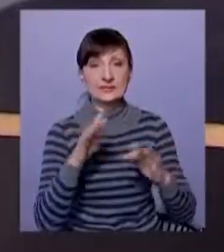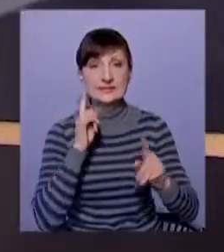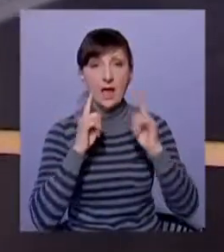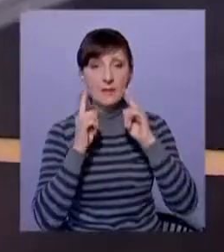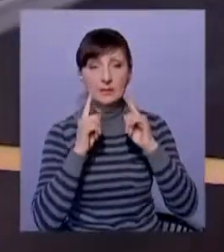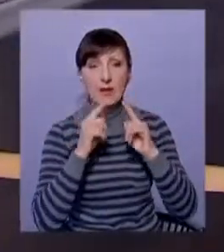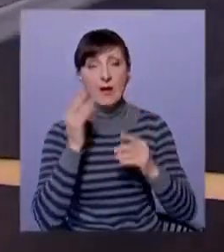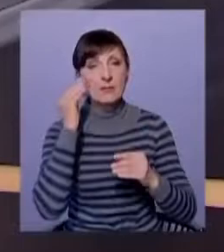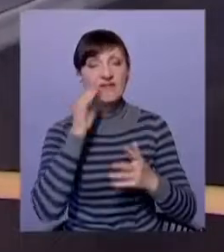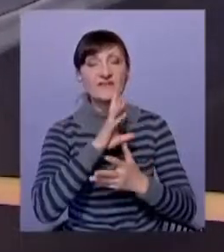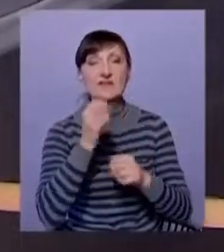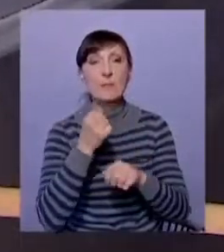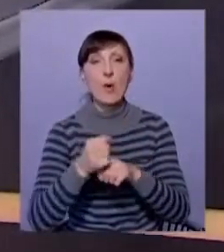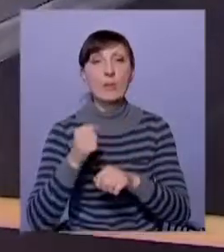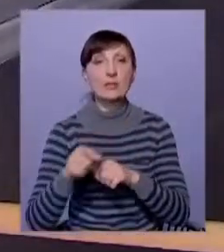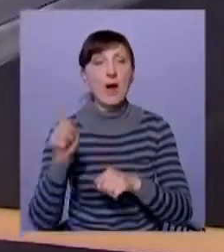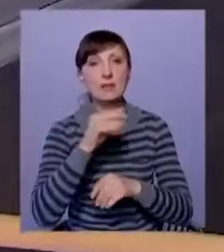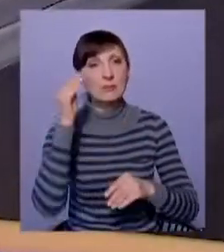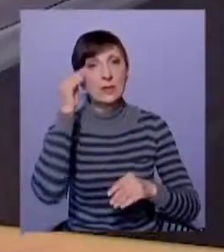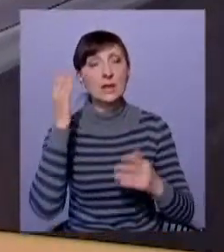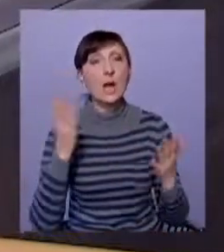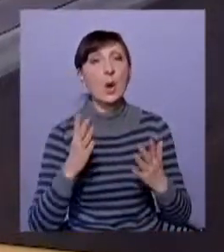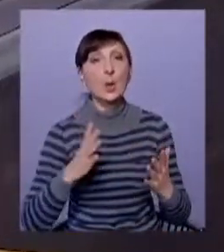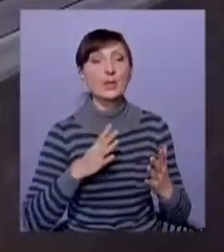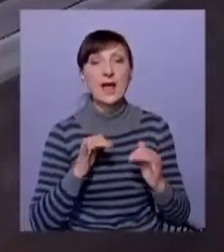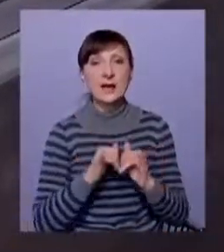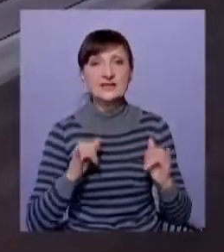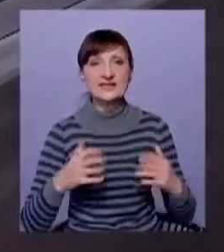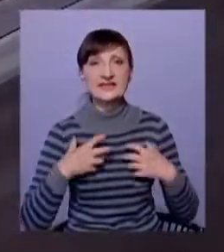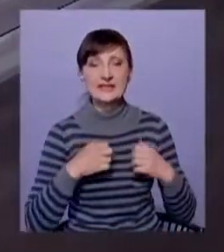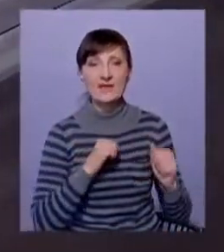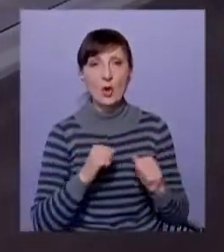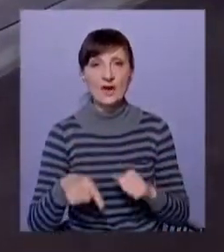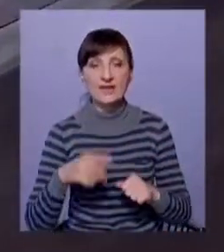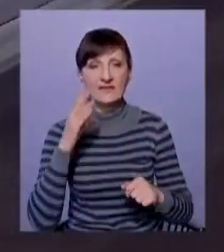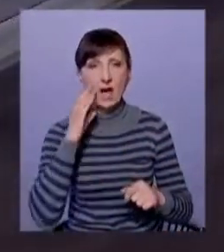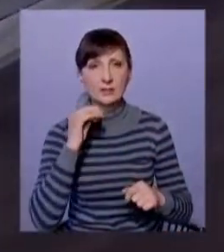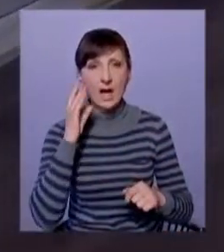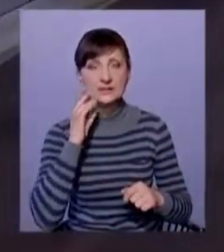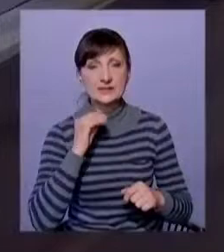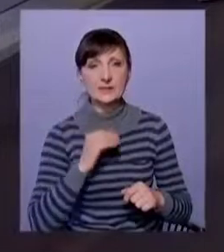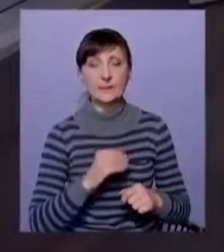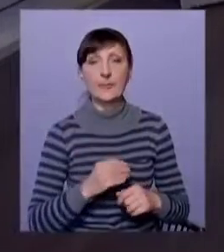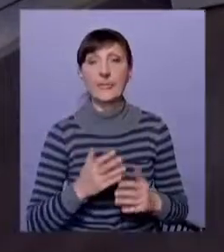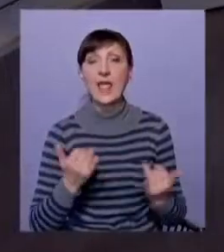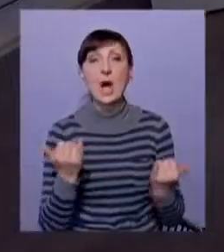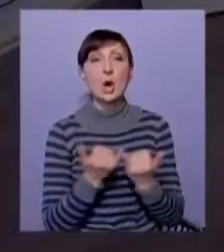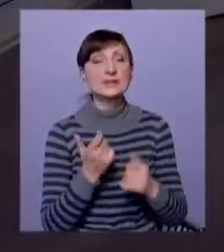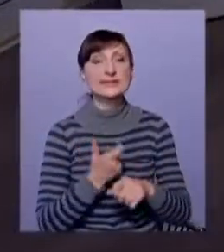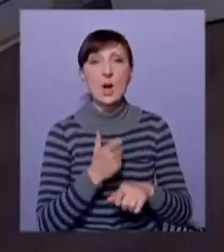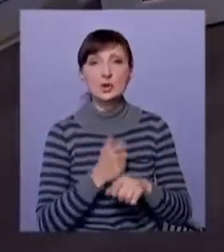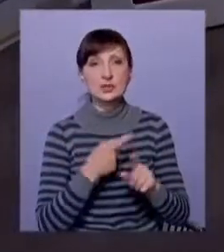которых я упомянул ранее? Как они вообще оценивают развитие сферы здравоохранения в Алматы? Гости очень